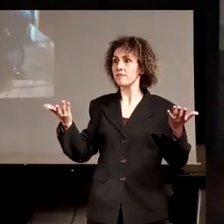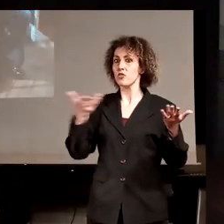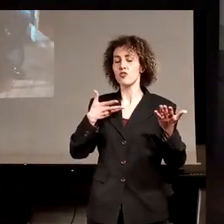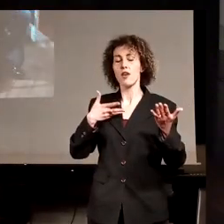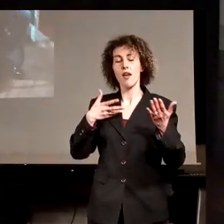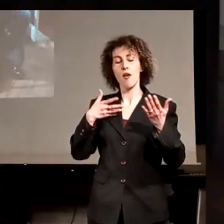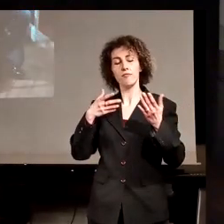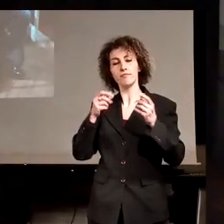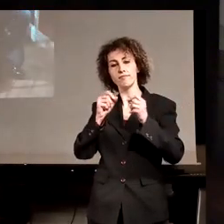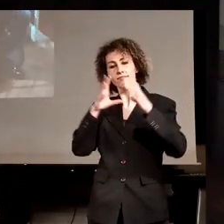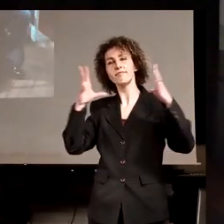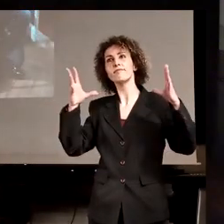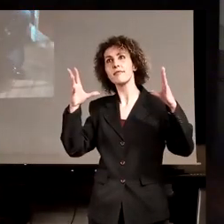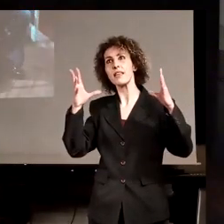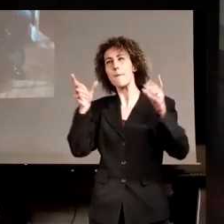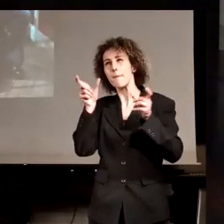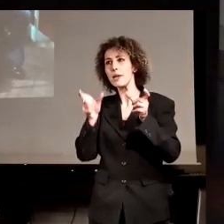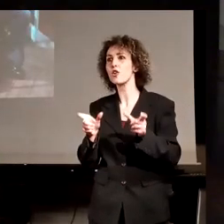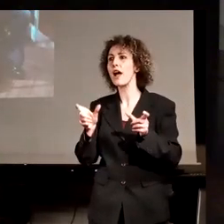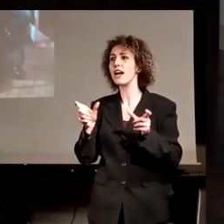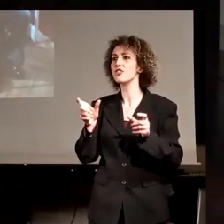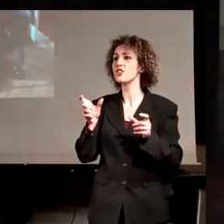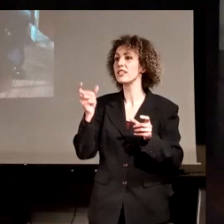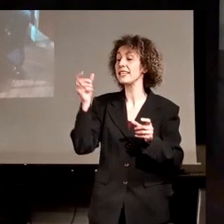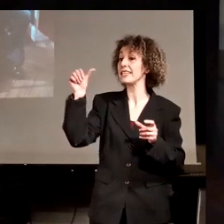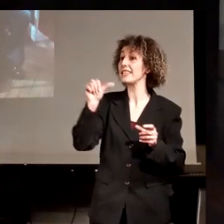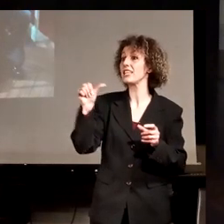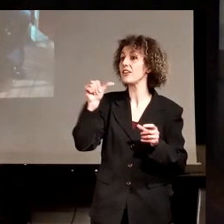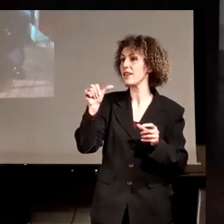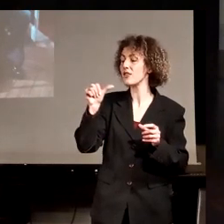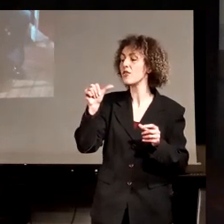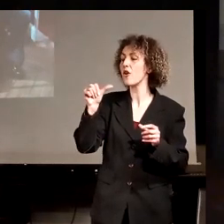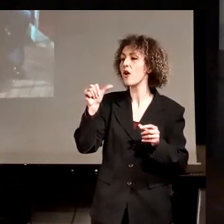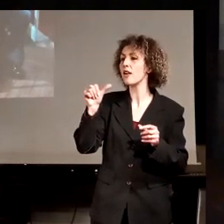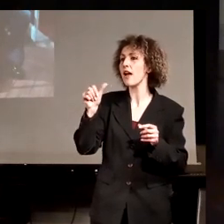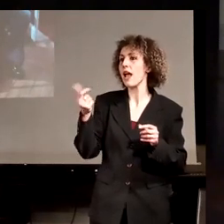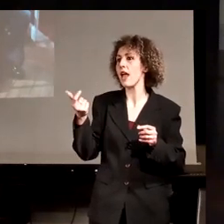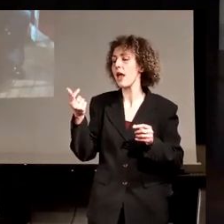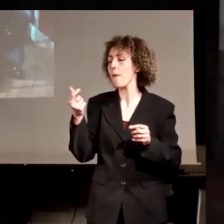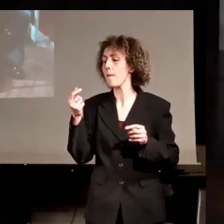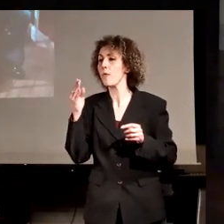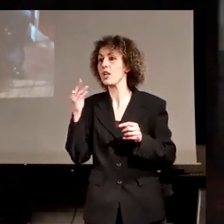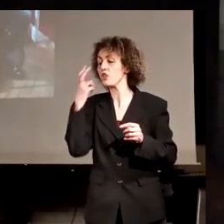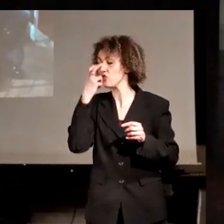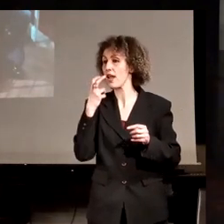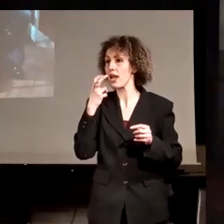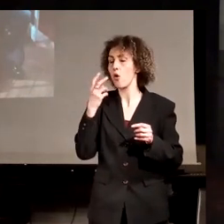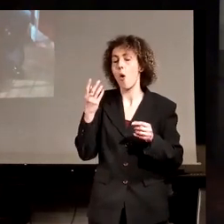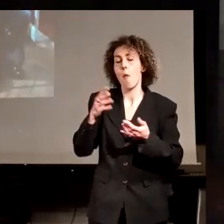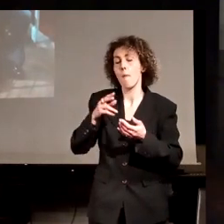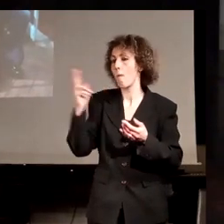immagini e personaggi di stevenson come il bucaniere ceco che muore in quel modo orribile sotto gli zoccoli